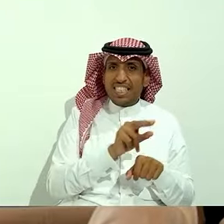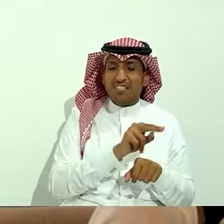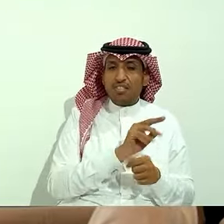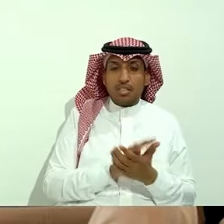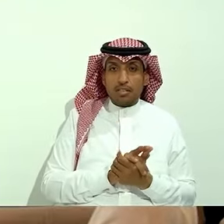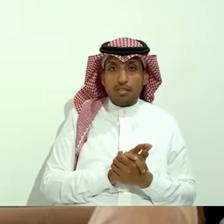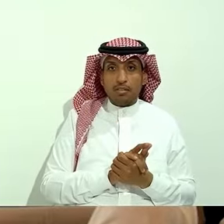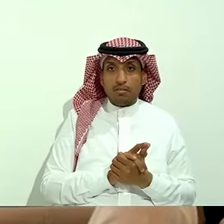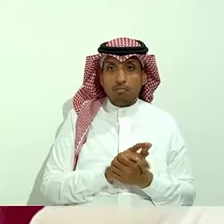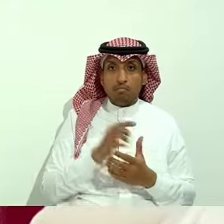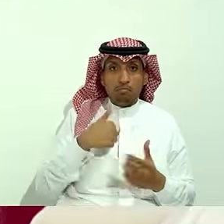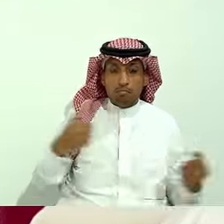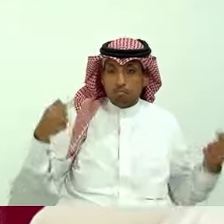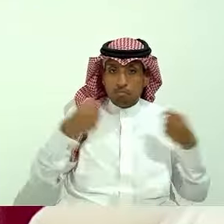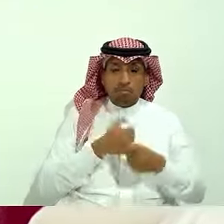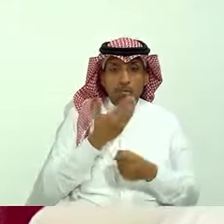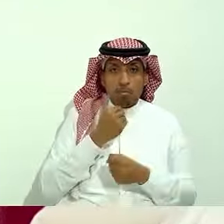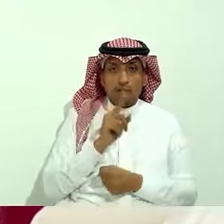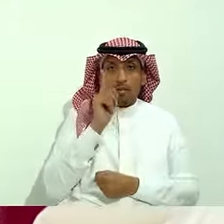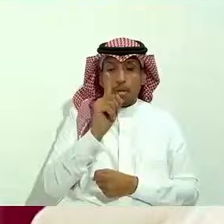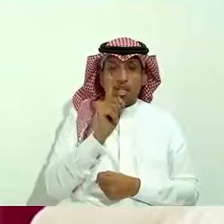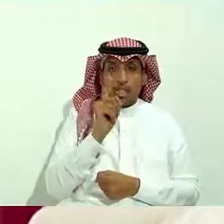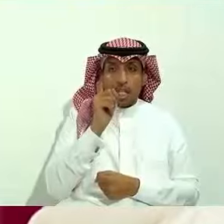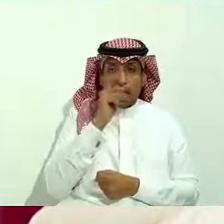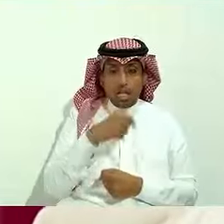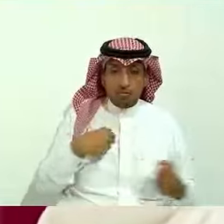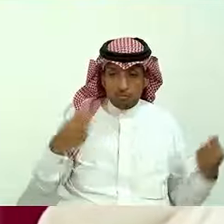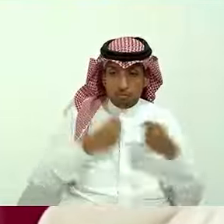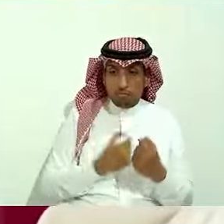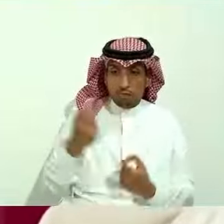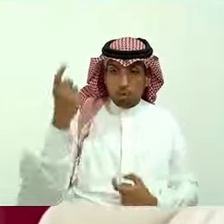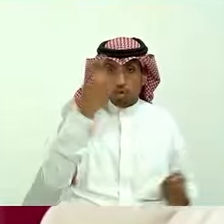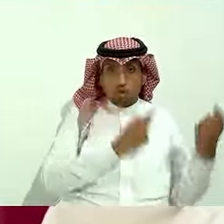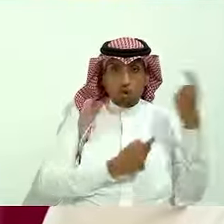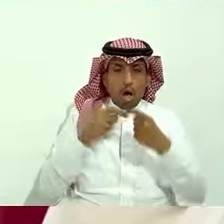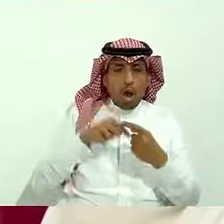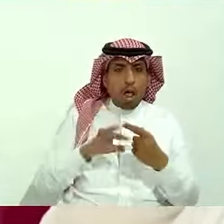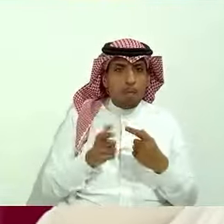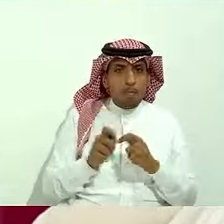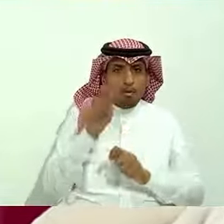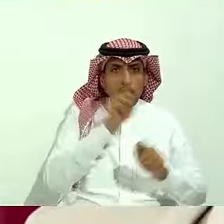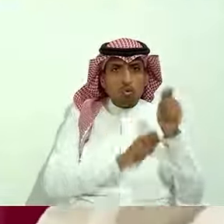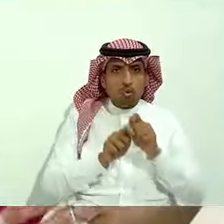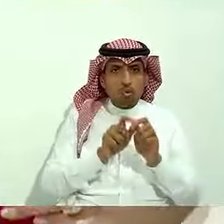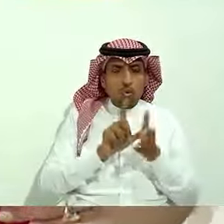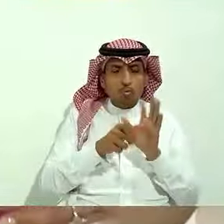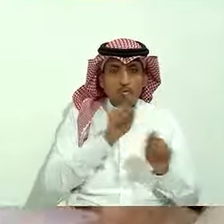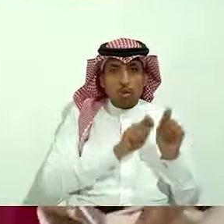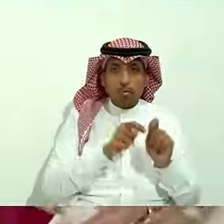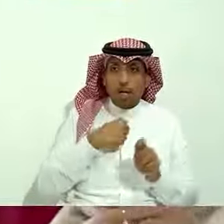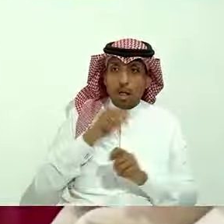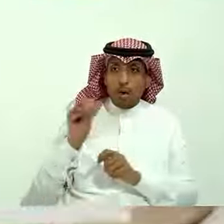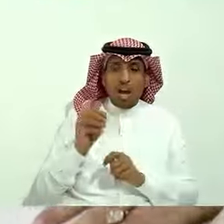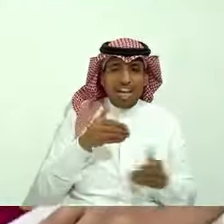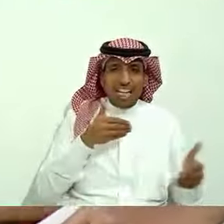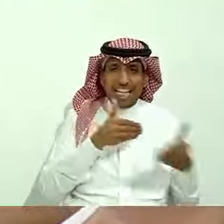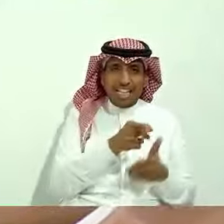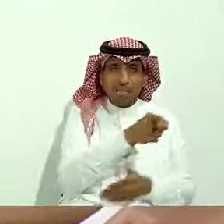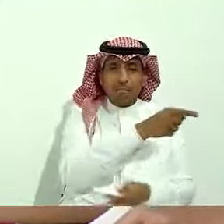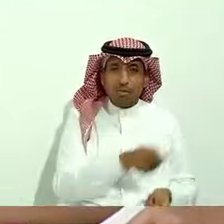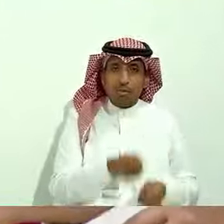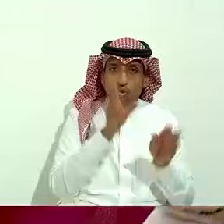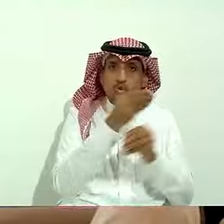ما عمري لبستها إلا ما أنسأل عنها والناس منبهرة وش هالعباية مين المصممة، بدي أقول لهم أقرب سوق